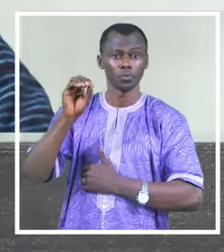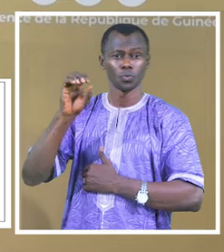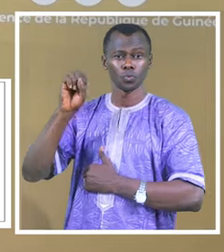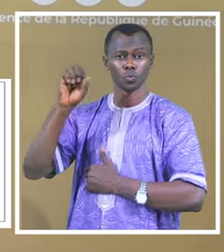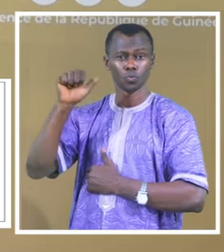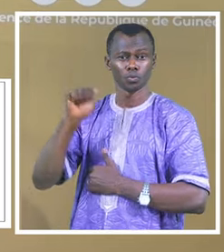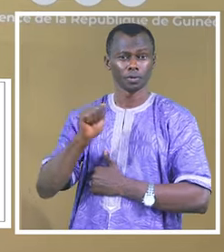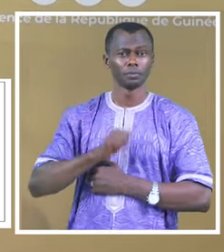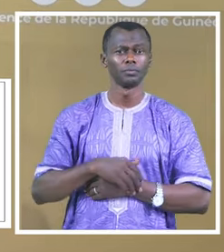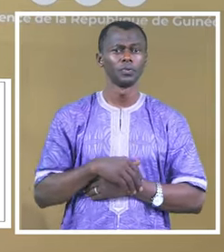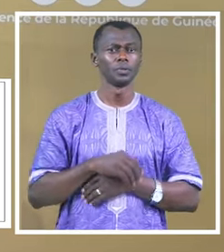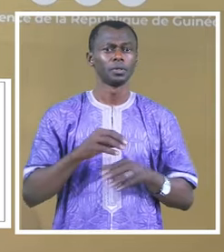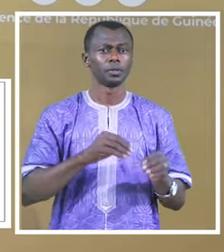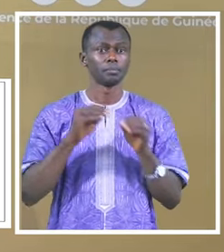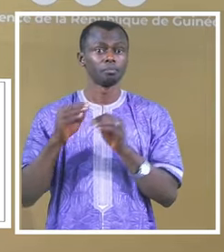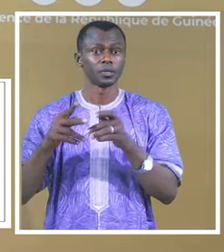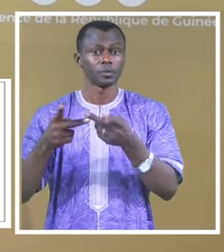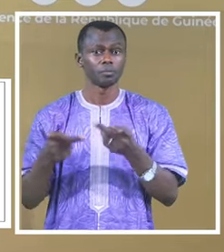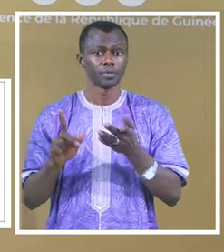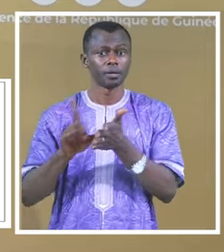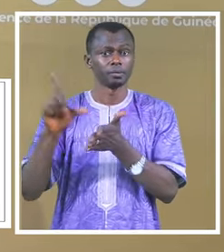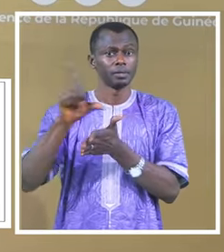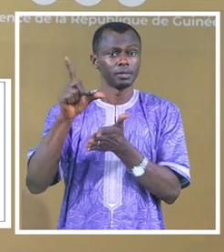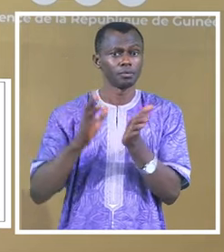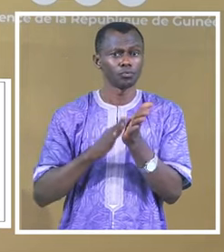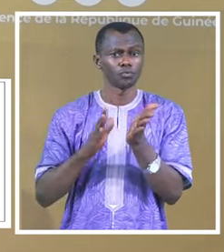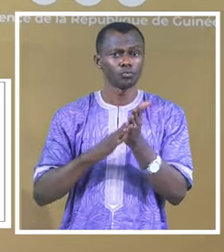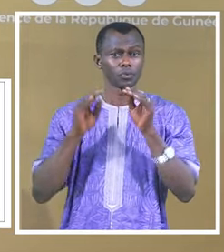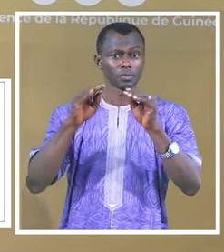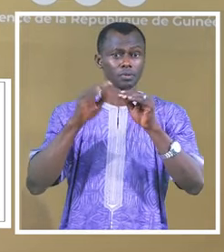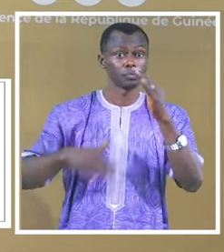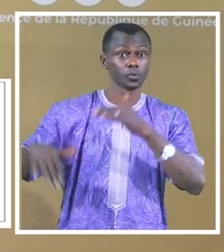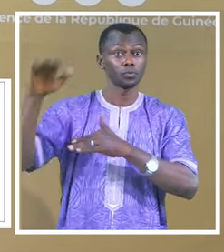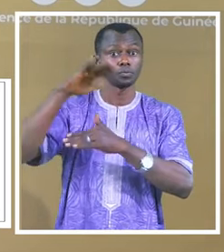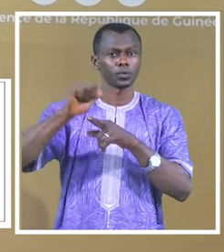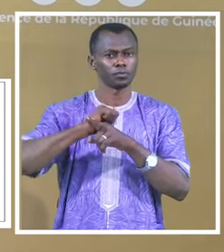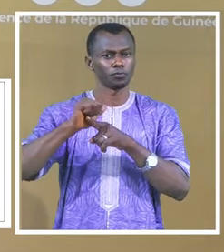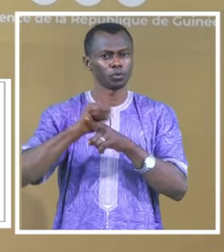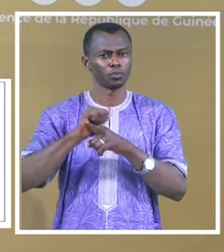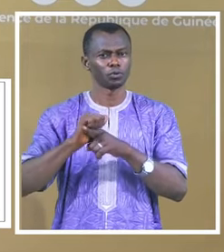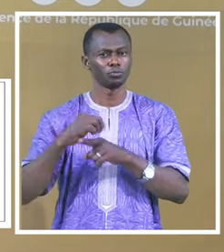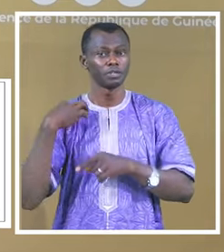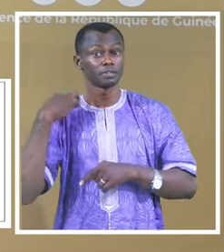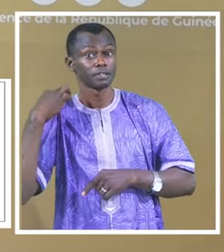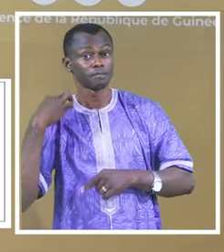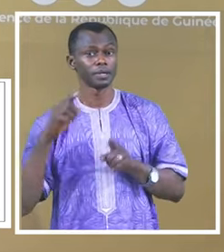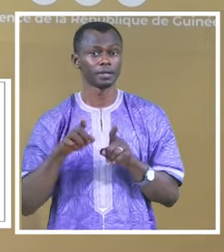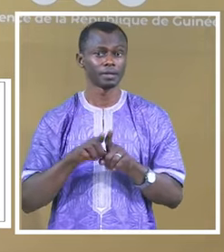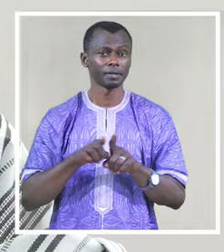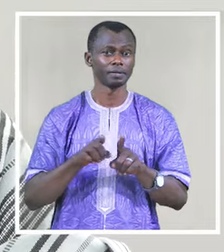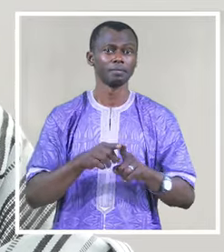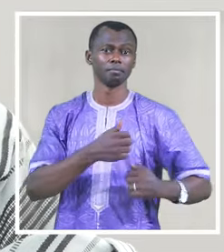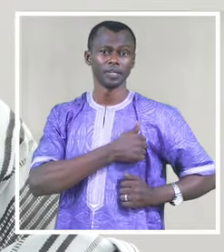de l'Enseignement technique, de la formation professionnelle et de l'emploi de tout faire pour s'assurer du respect du